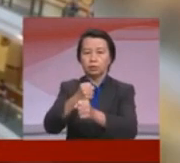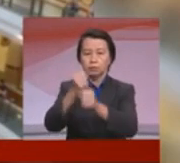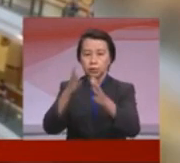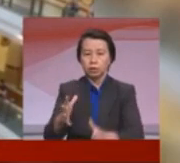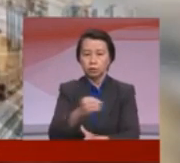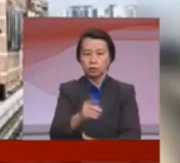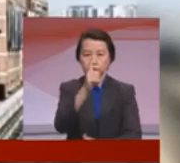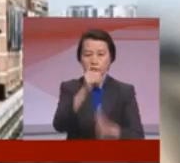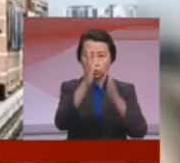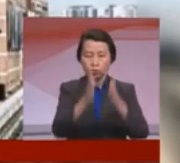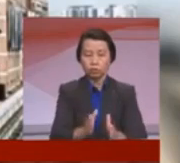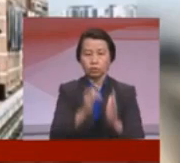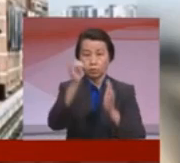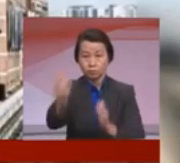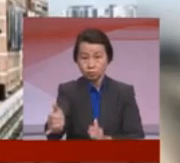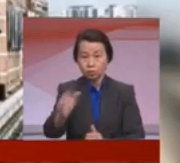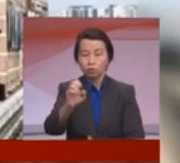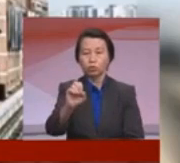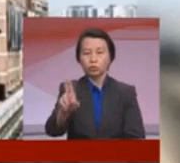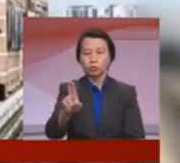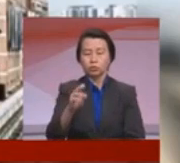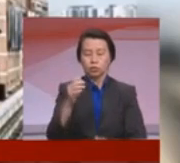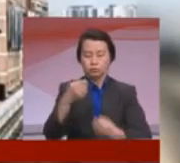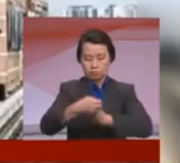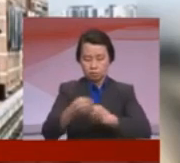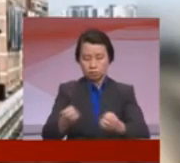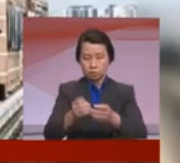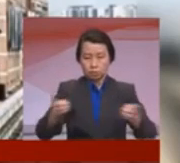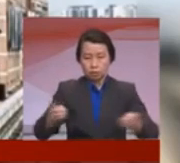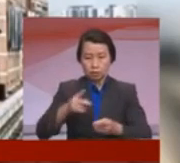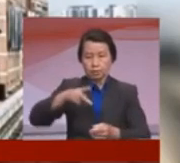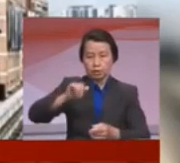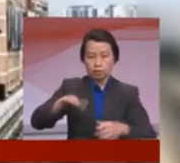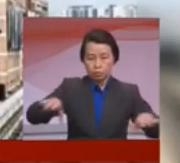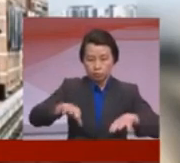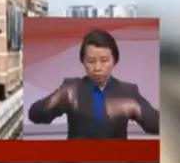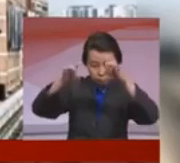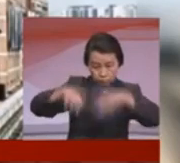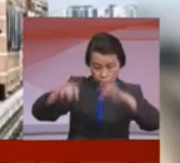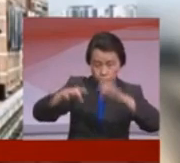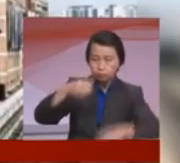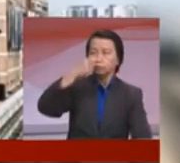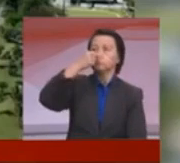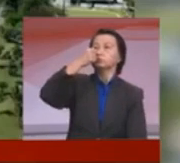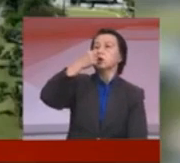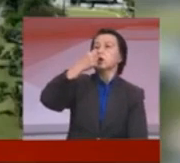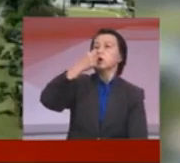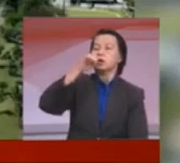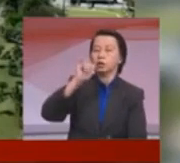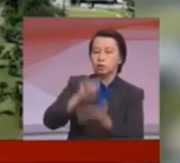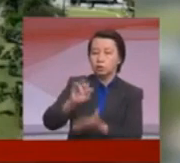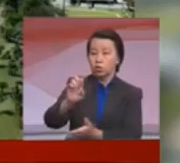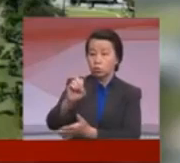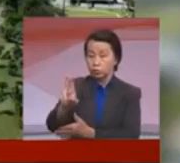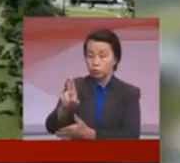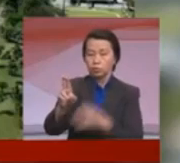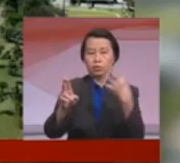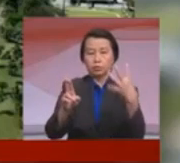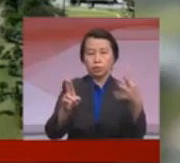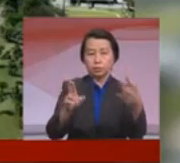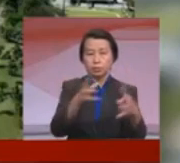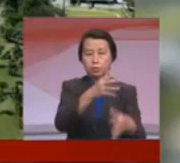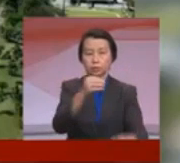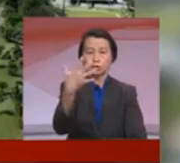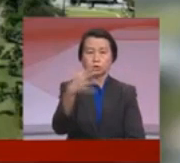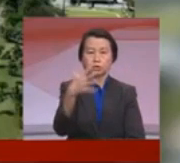dan seorang pengunjung. Pejabat Kesihatan Daerah Petaling akan melakukan saringan kesihatan COVID-19 di Wan Utama pada 14 dan